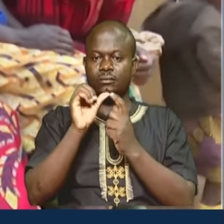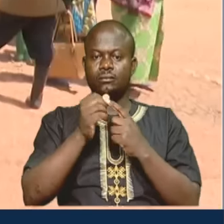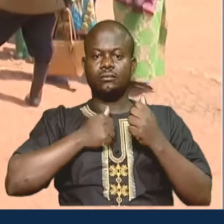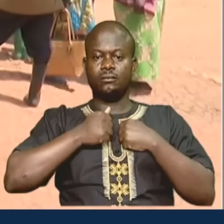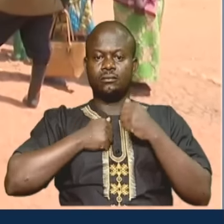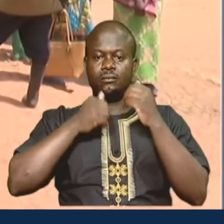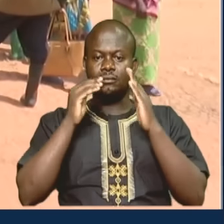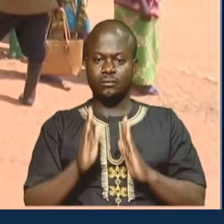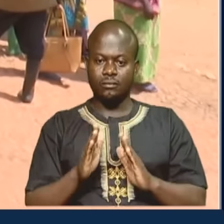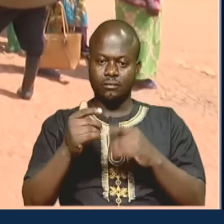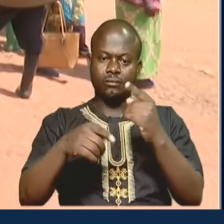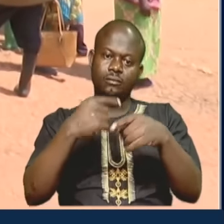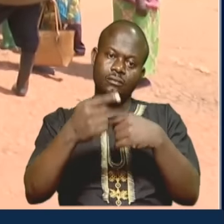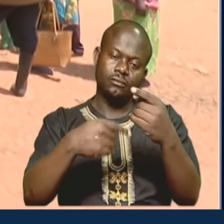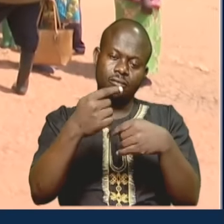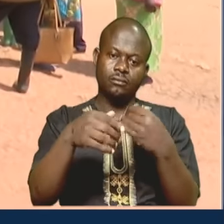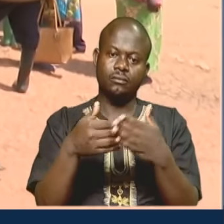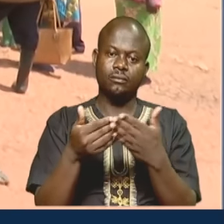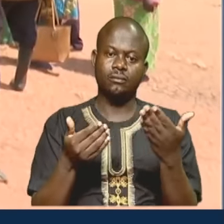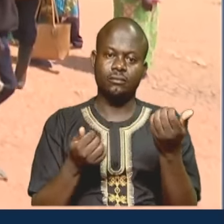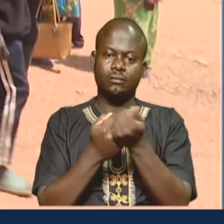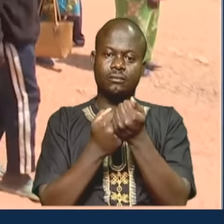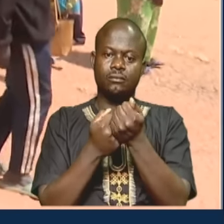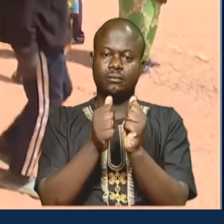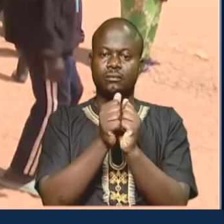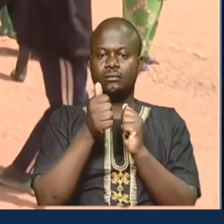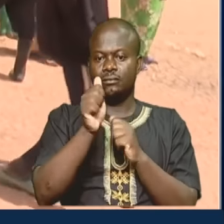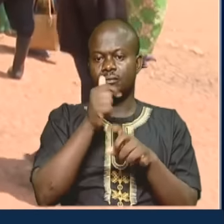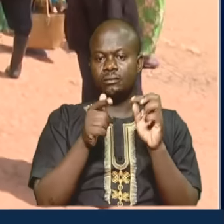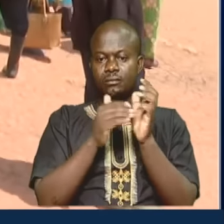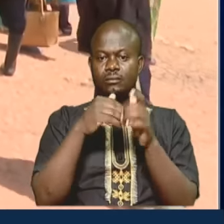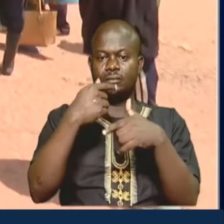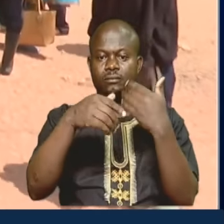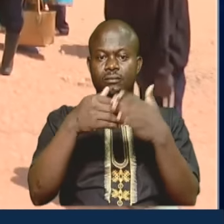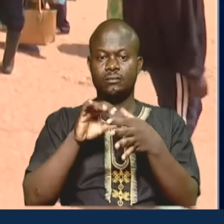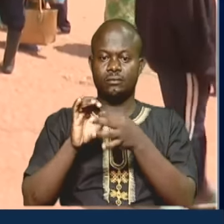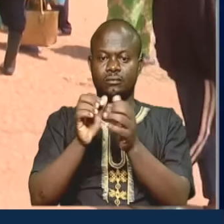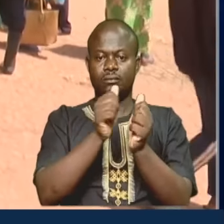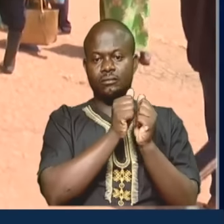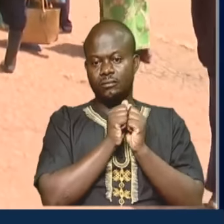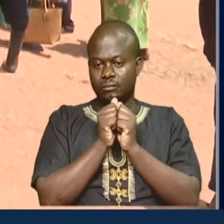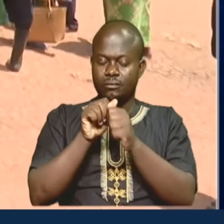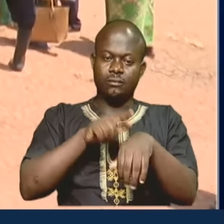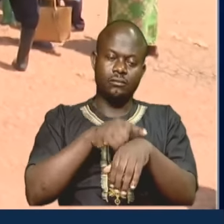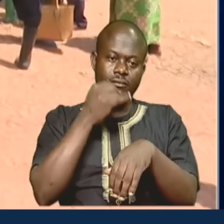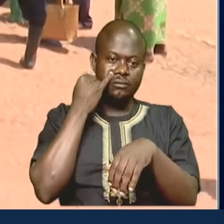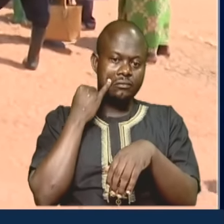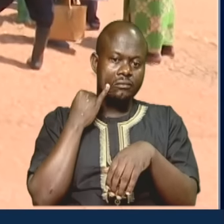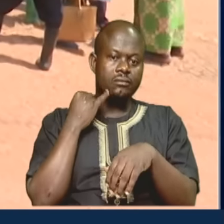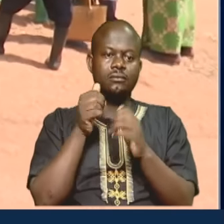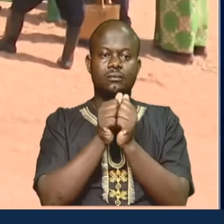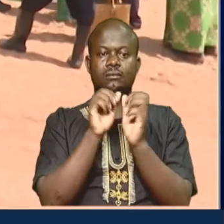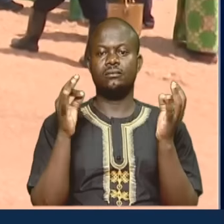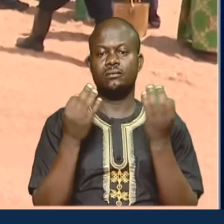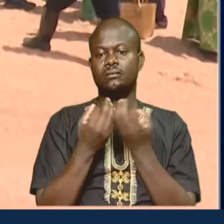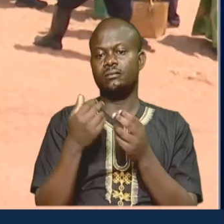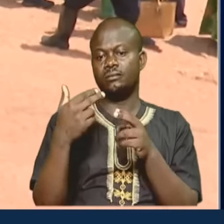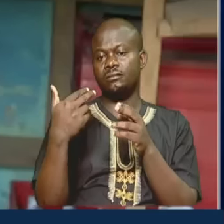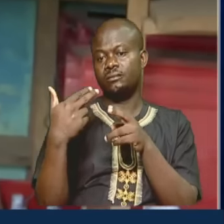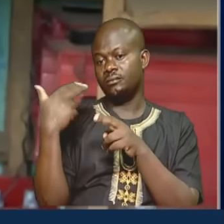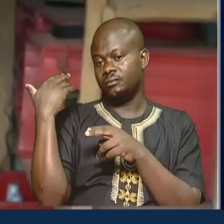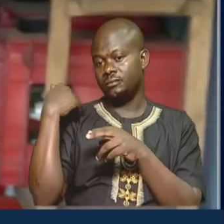Kinyarwanda, twakomeje kubana nabo kandi turakomeza kubana nabo muri ibi bihe bikomeye n'imiryango, ndetse no mu kanya twari kumwe